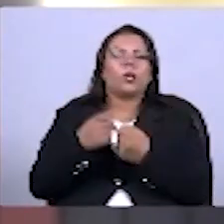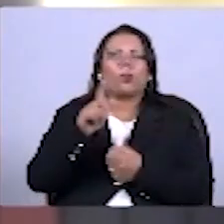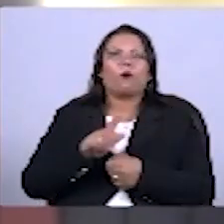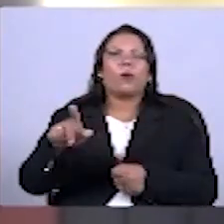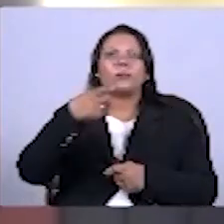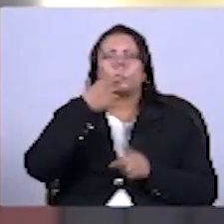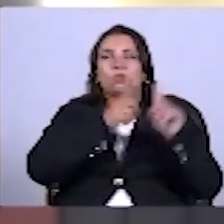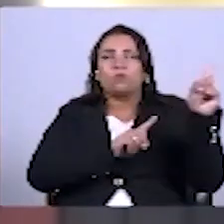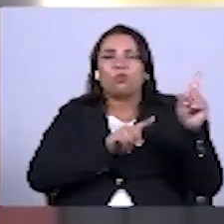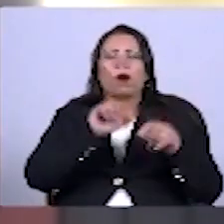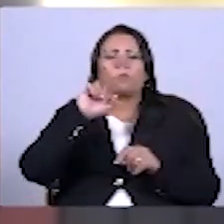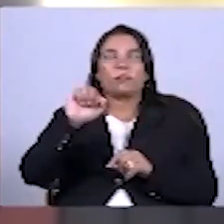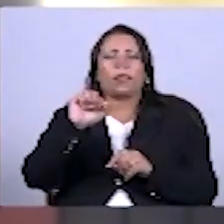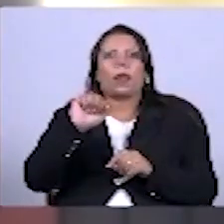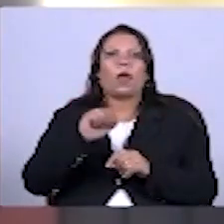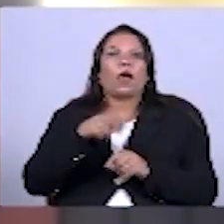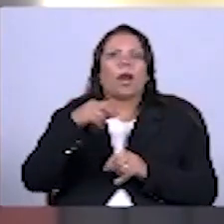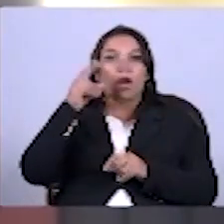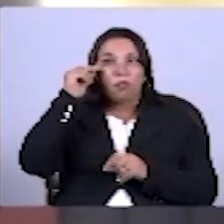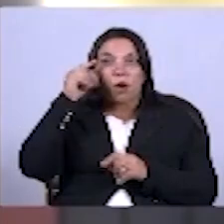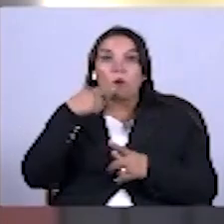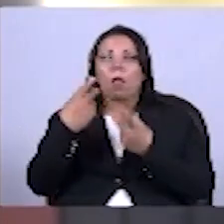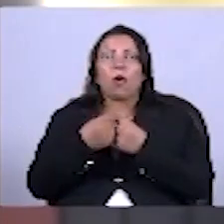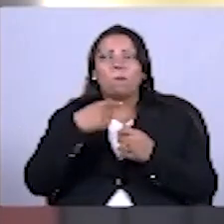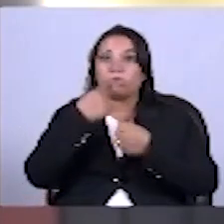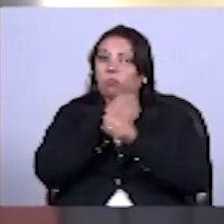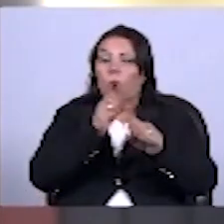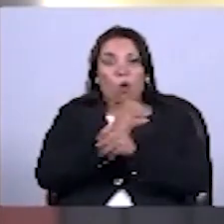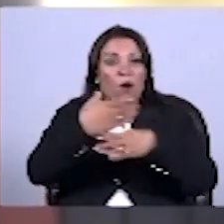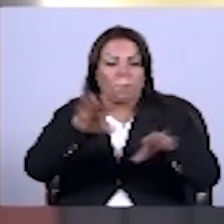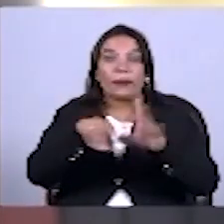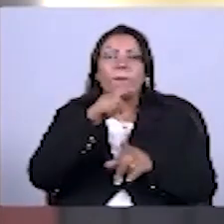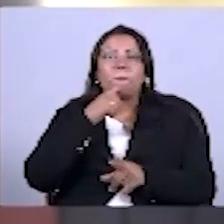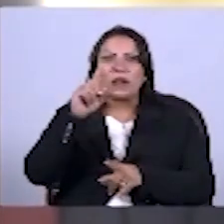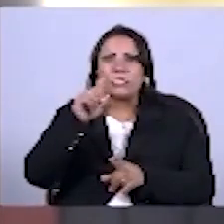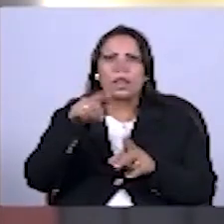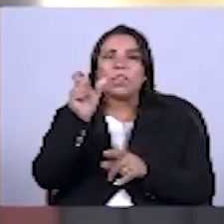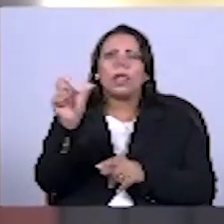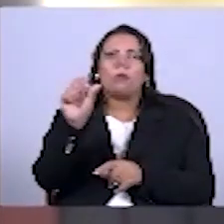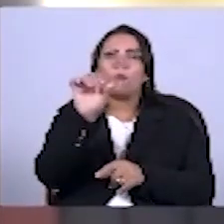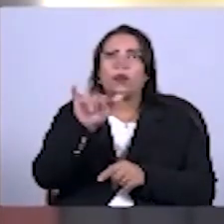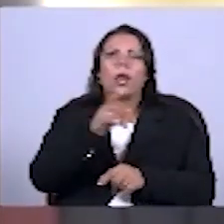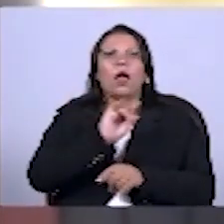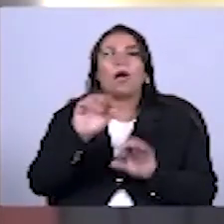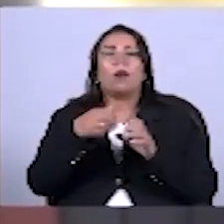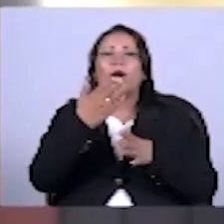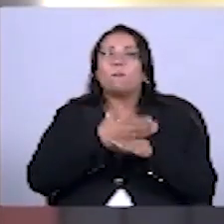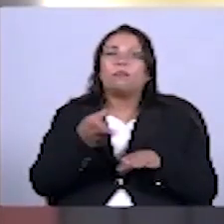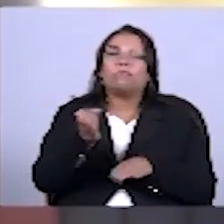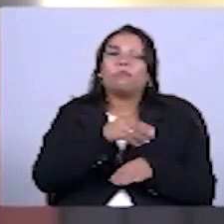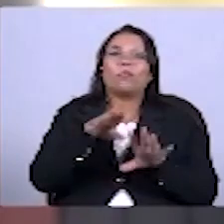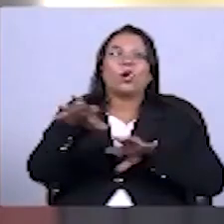الايرانيه وقال له ابعد عن المنشات النوويه الخليج قلق جدا من مساله استهداف منشات نفطيه